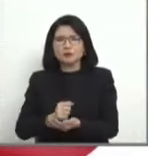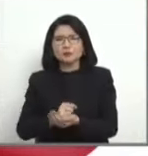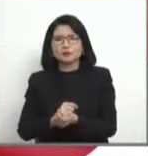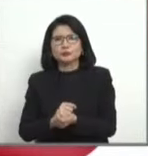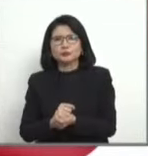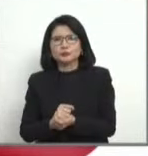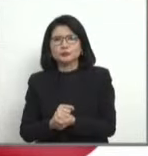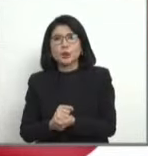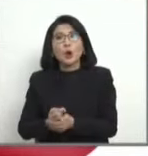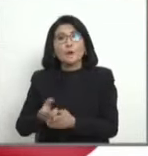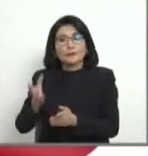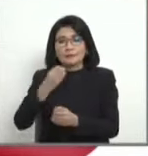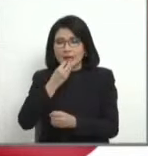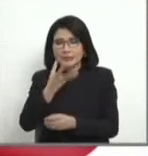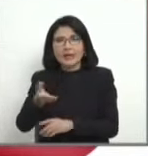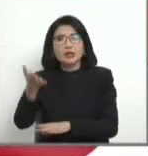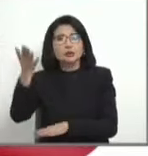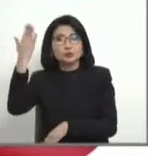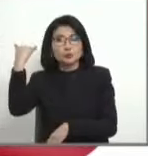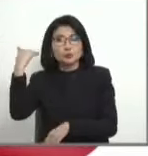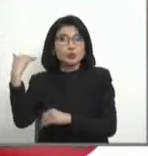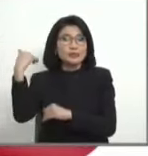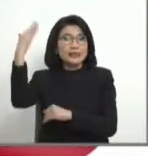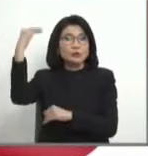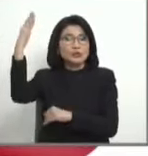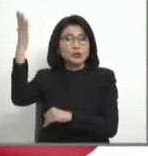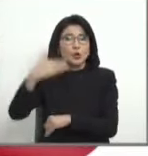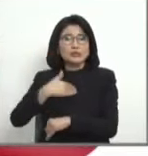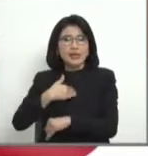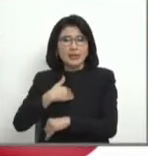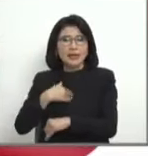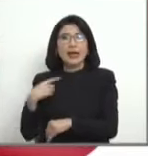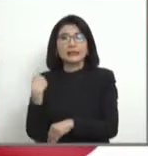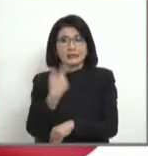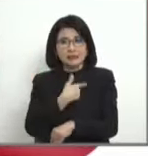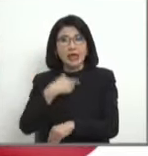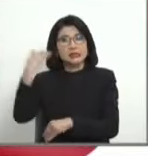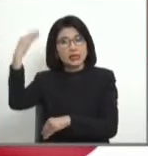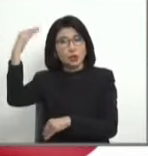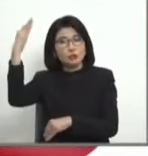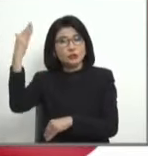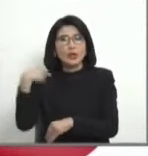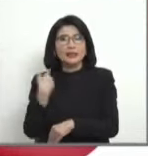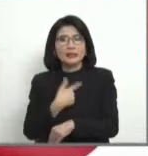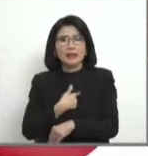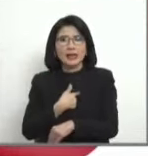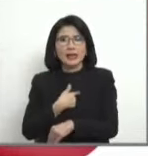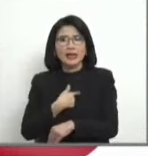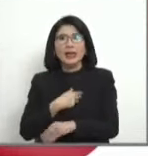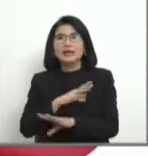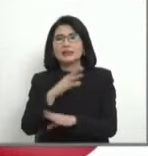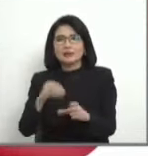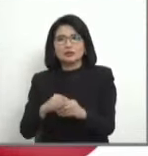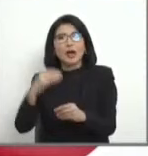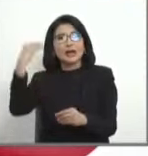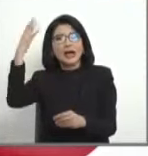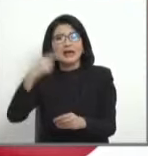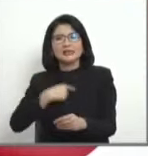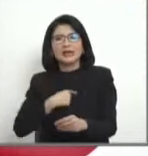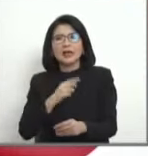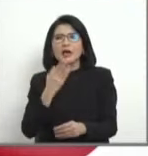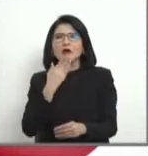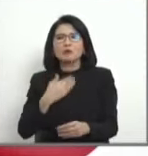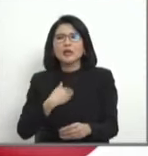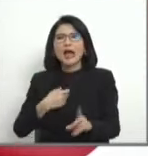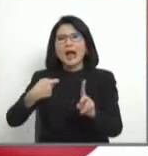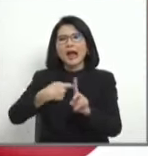sebenarnya. Dulu, era senior-senior saya, senior-senior kita saya kira, termasuk kakak saya sendiri, dia punya KMI